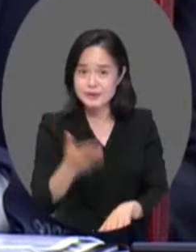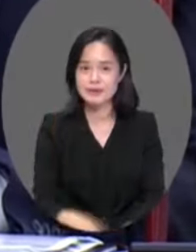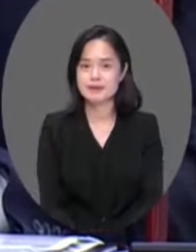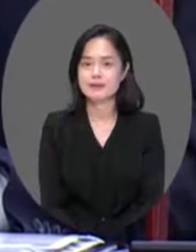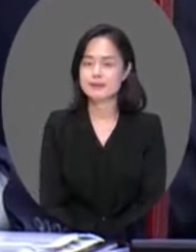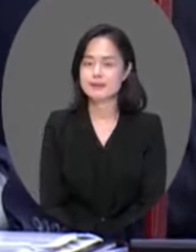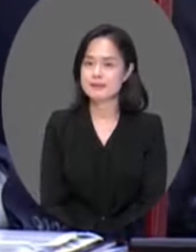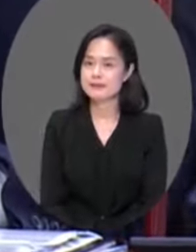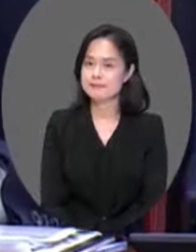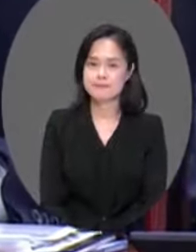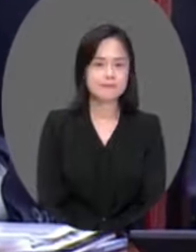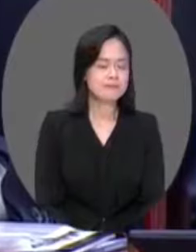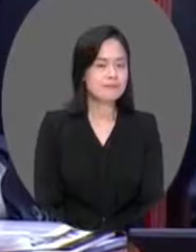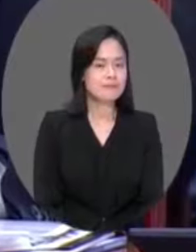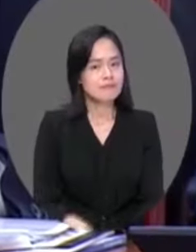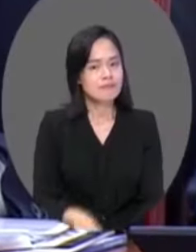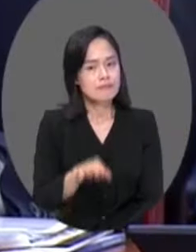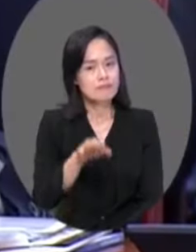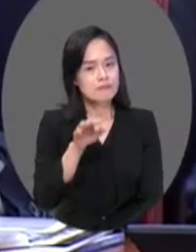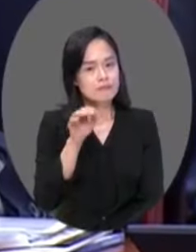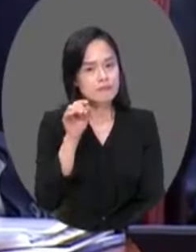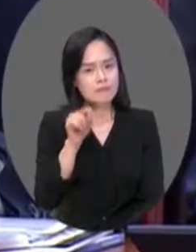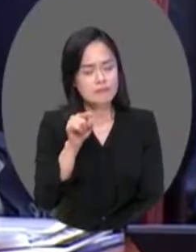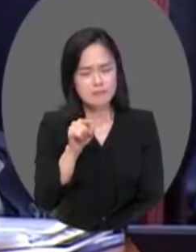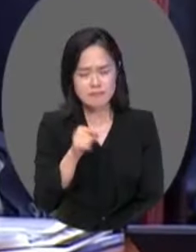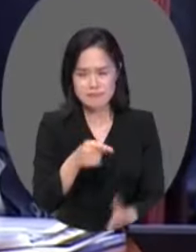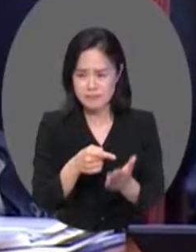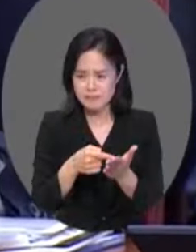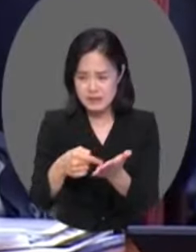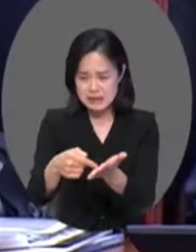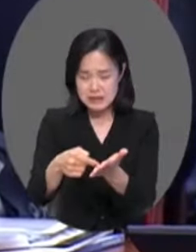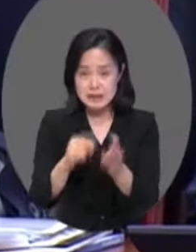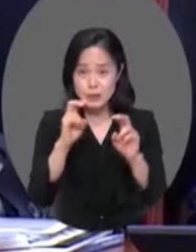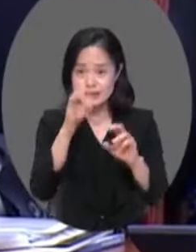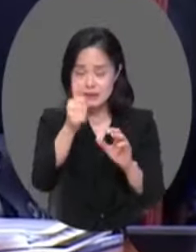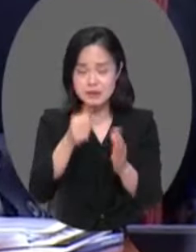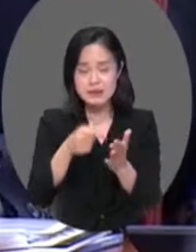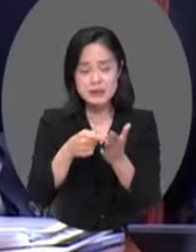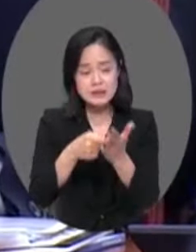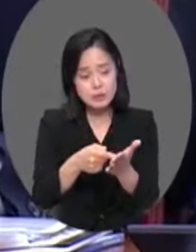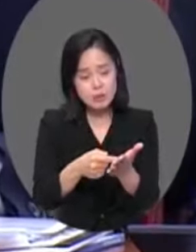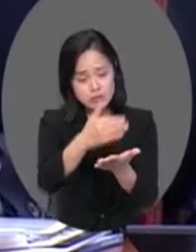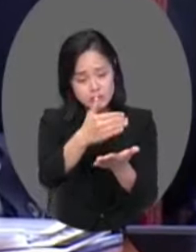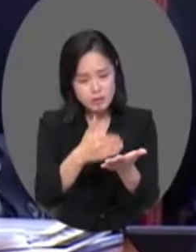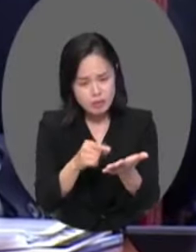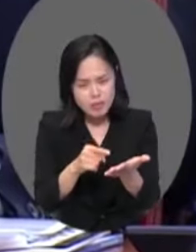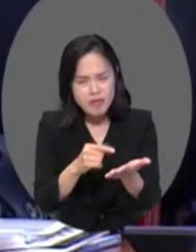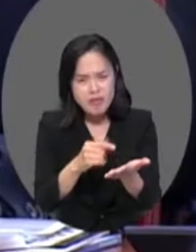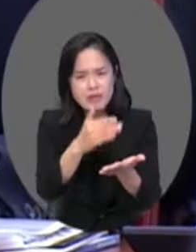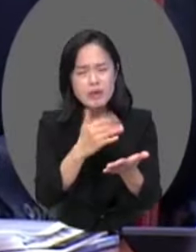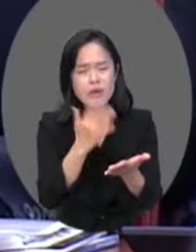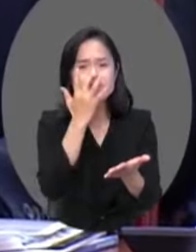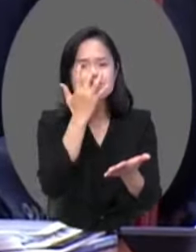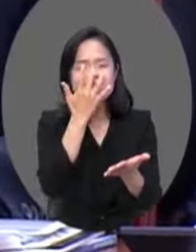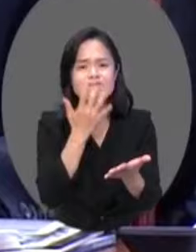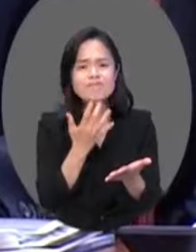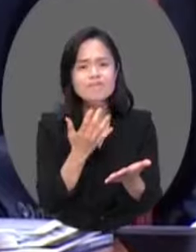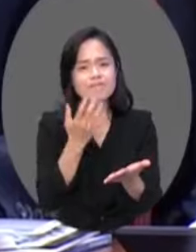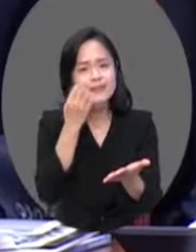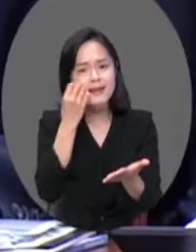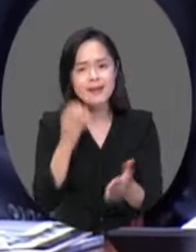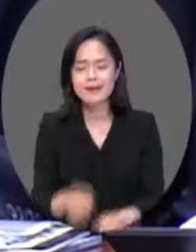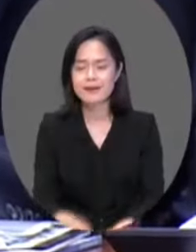때문에 계신지도 모르시는 거예요. 재직하는 동안의 성과로서 예. 성과로서 저는 증명된다고 봅니다. 코바코가